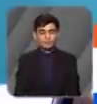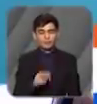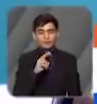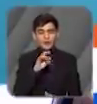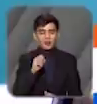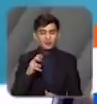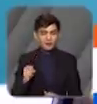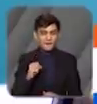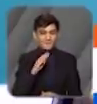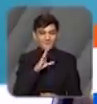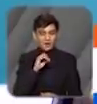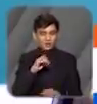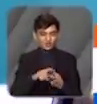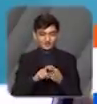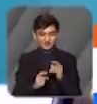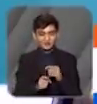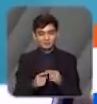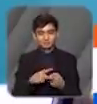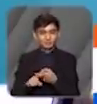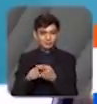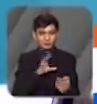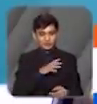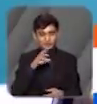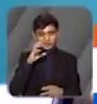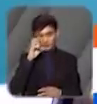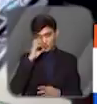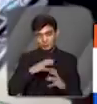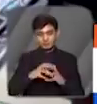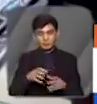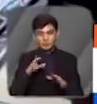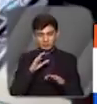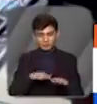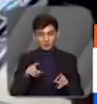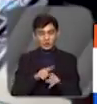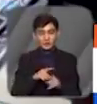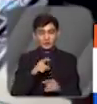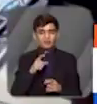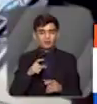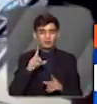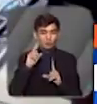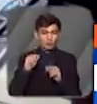Коронавирус инфекциясы таралған елдер үшін транзиттік электрондық туристік визаларды беруді тоқтату қажет.